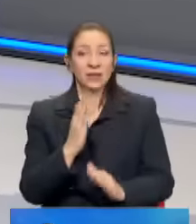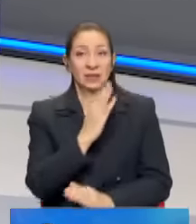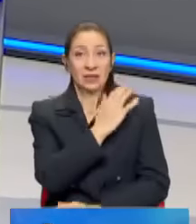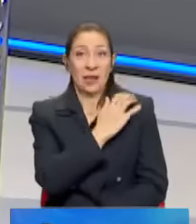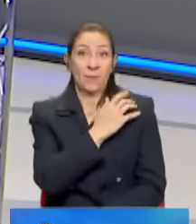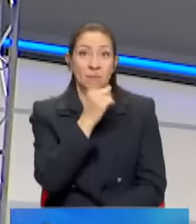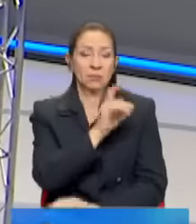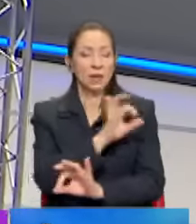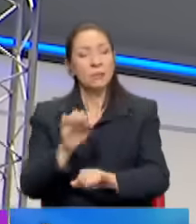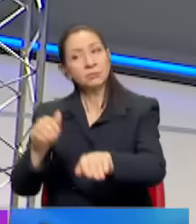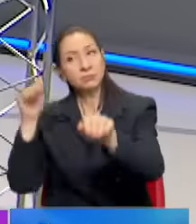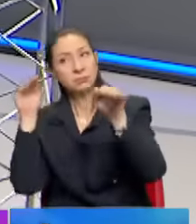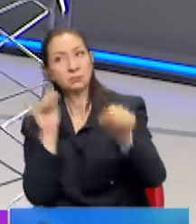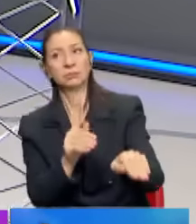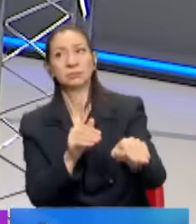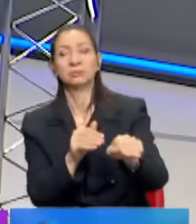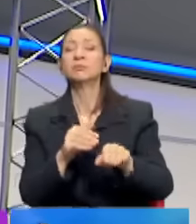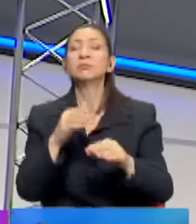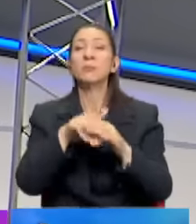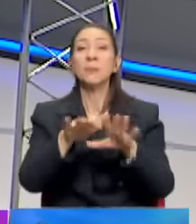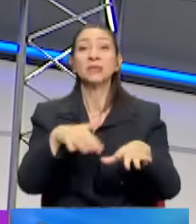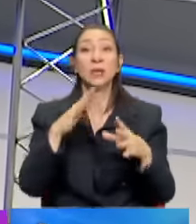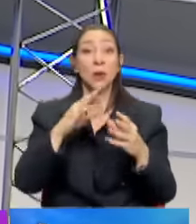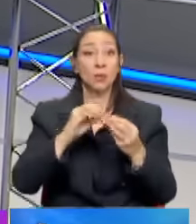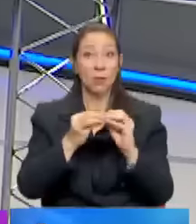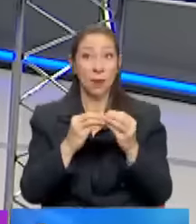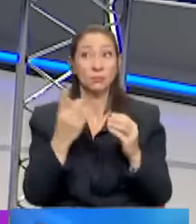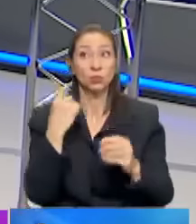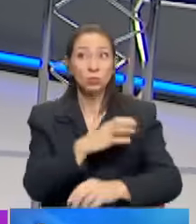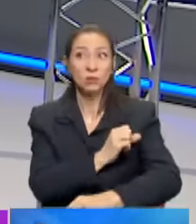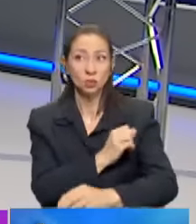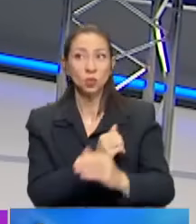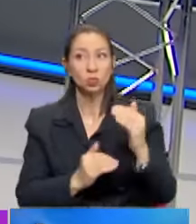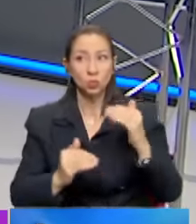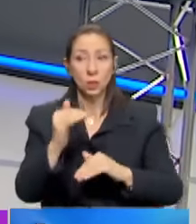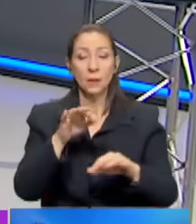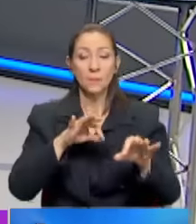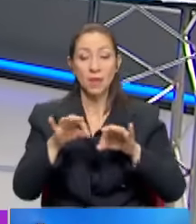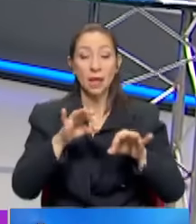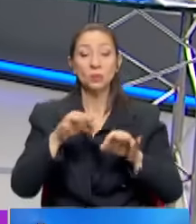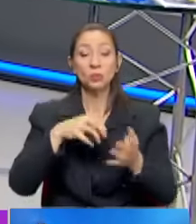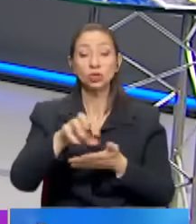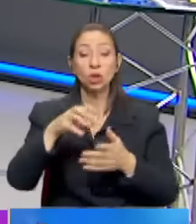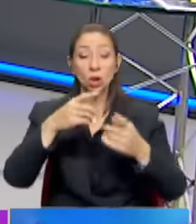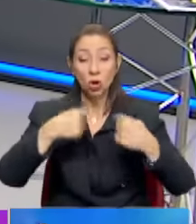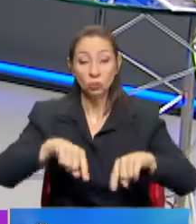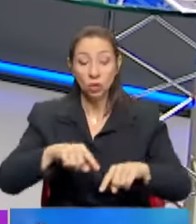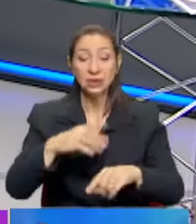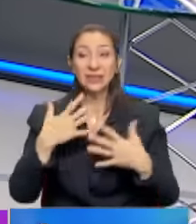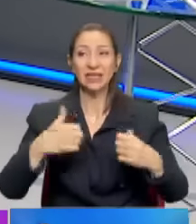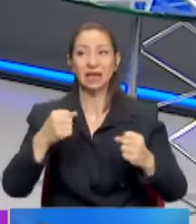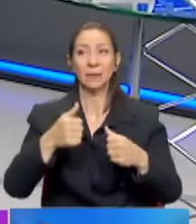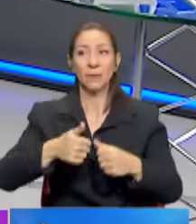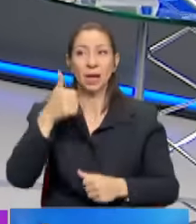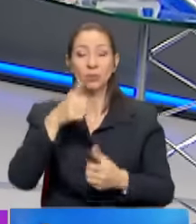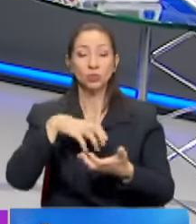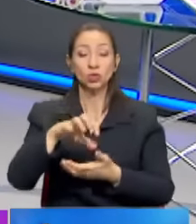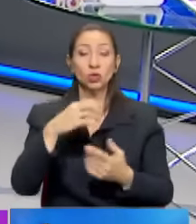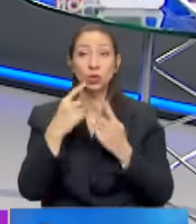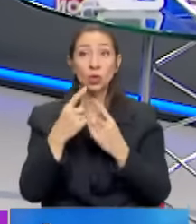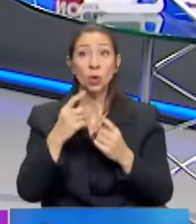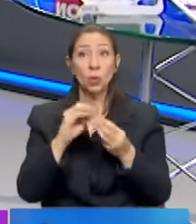tam destek verdi mecliste gergin anlar da vardı dün yine Plan bütçe komisyonunda Sağlık Bakanlığı'nın bütçesi görüşüldü